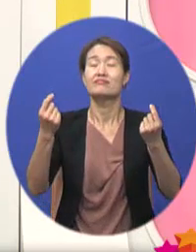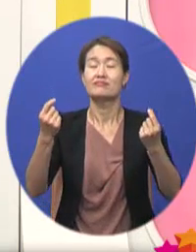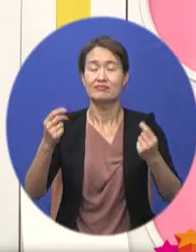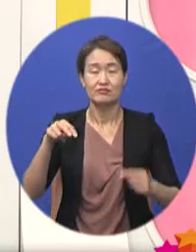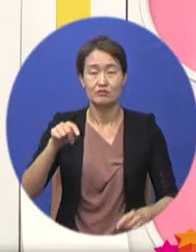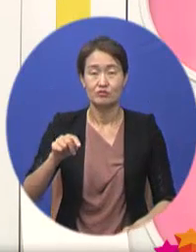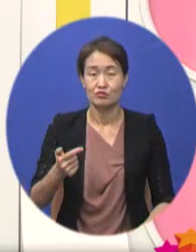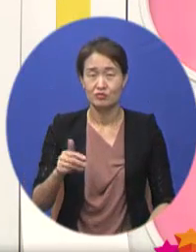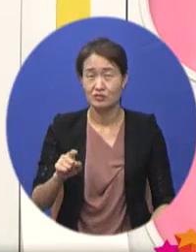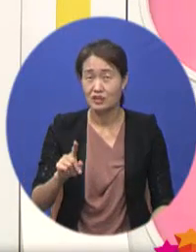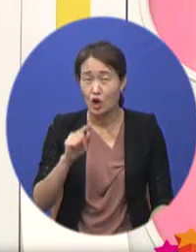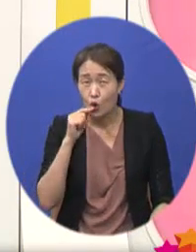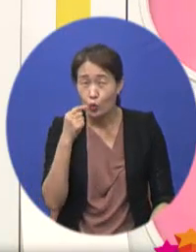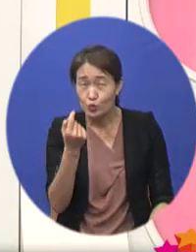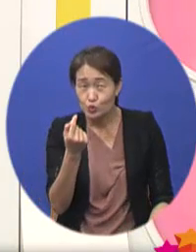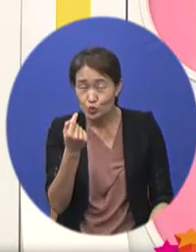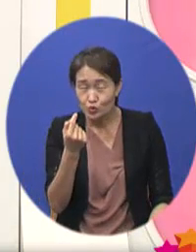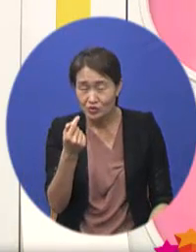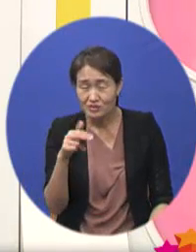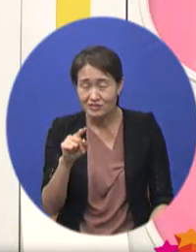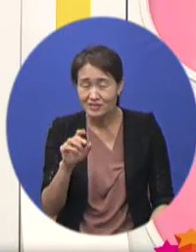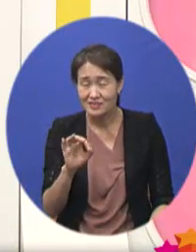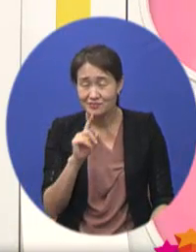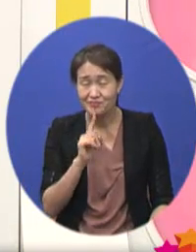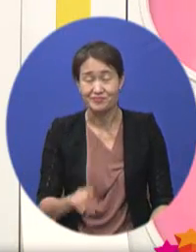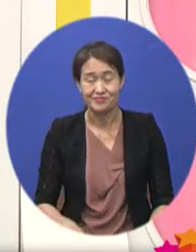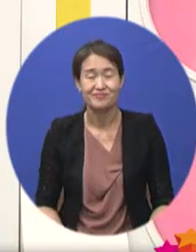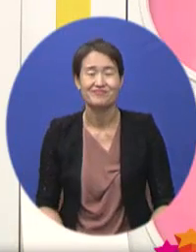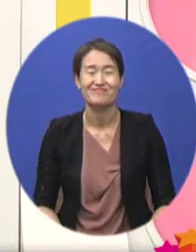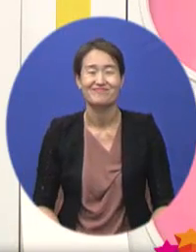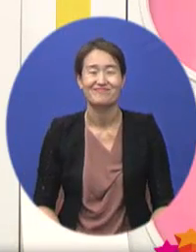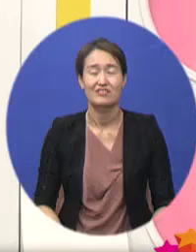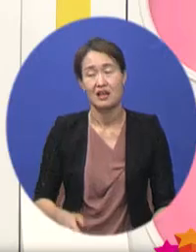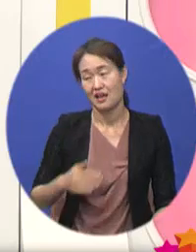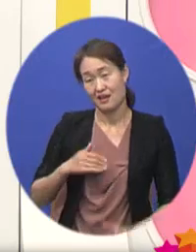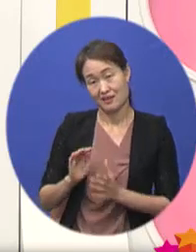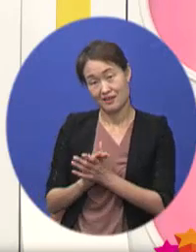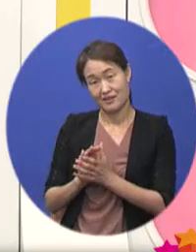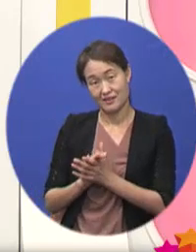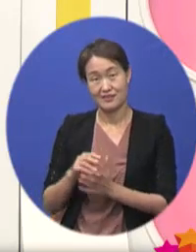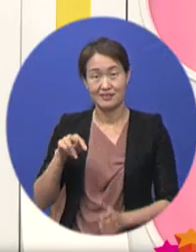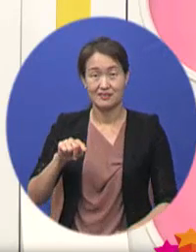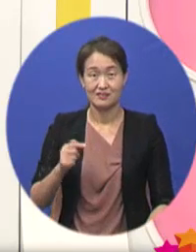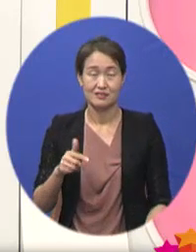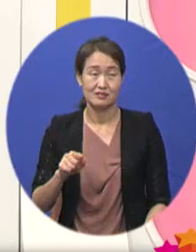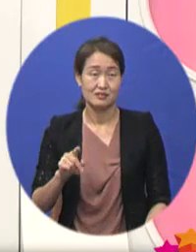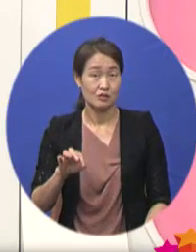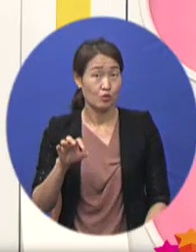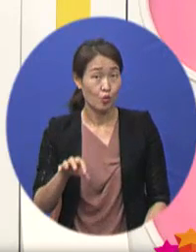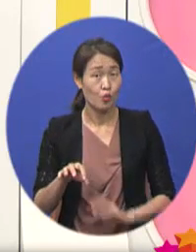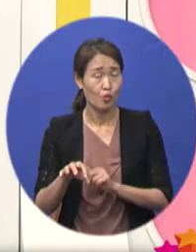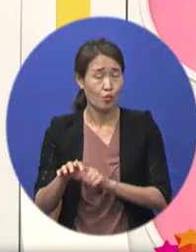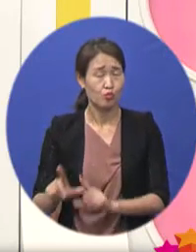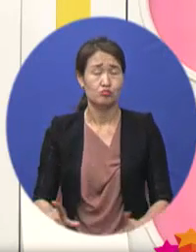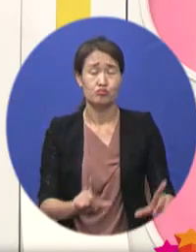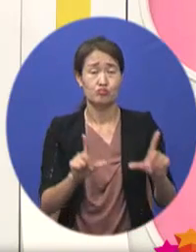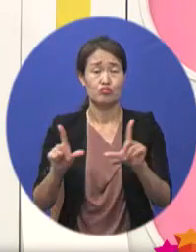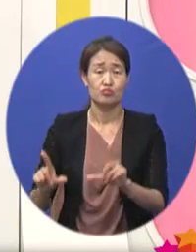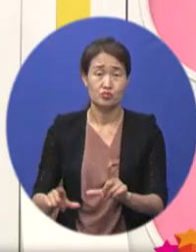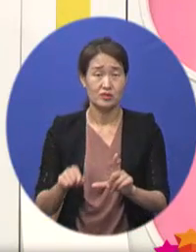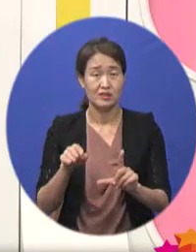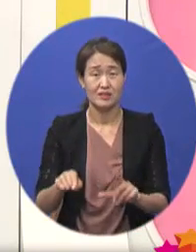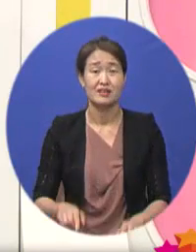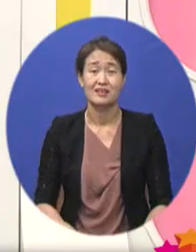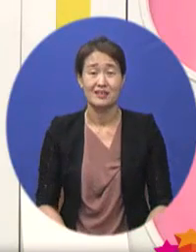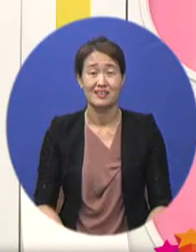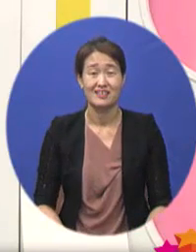순창 하면은 이제 고추장인데요. 네. 고추. 예. 예, 제 친구가 순창 사람이 있는데 여기 잠실에